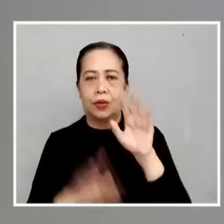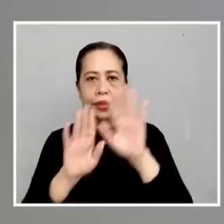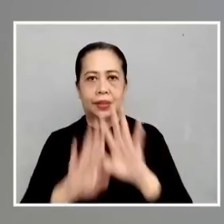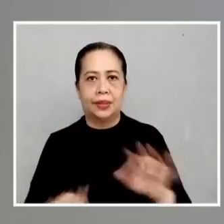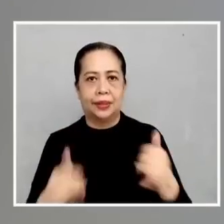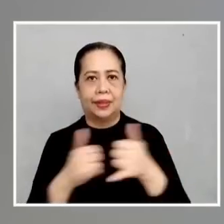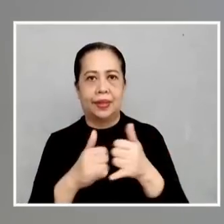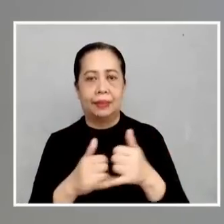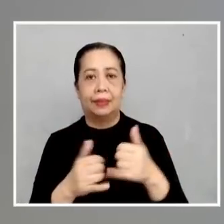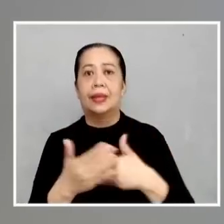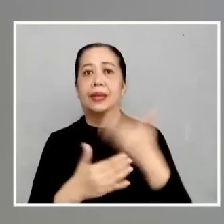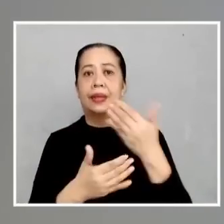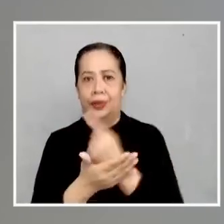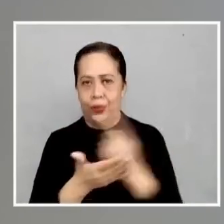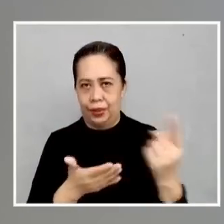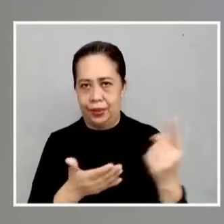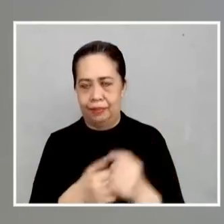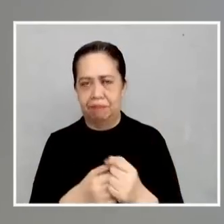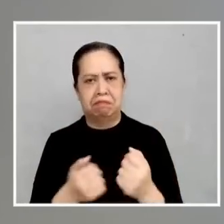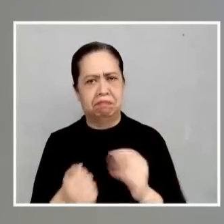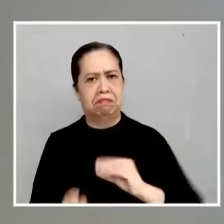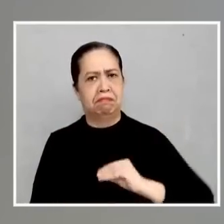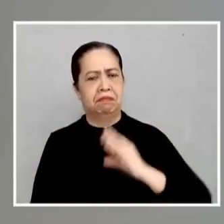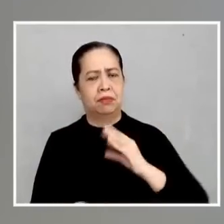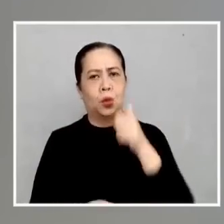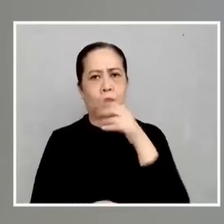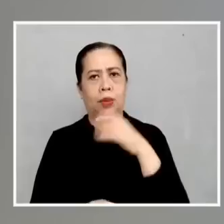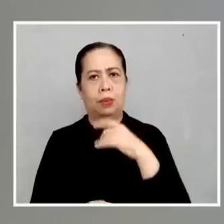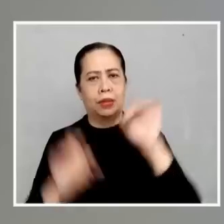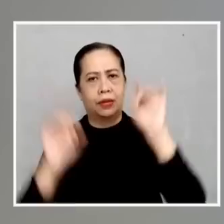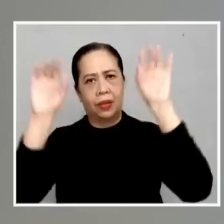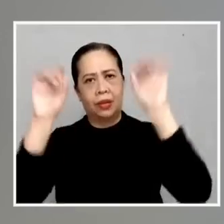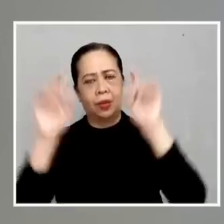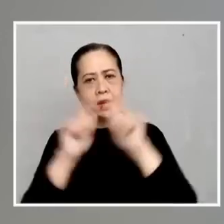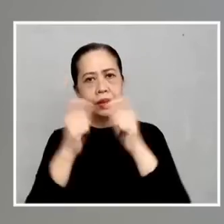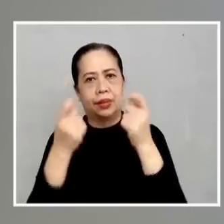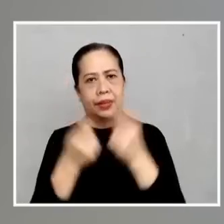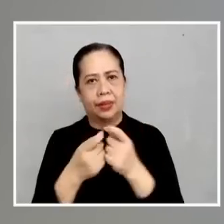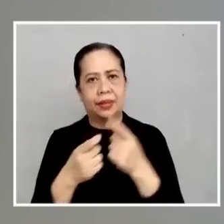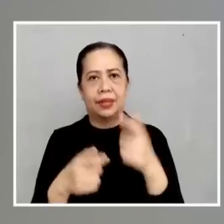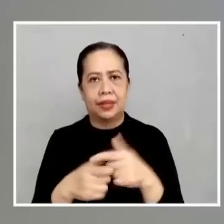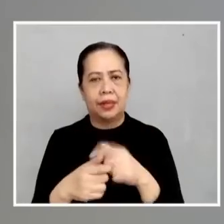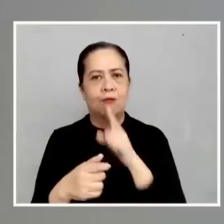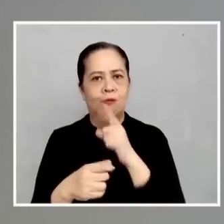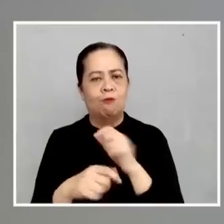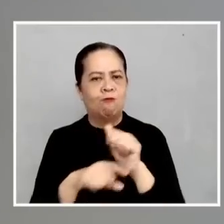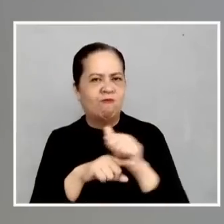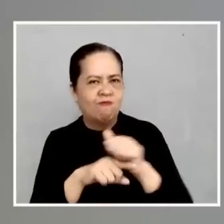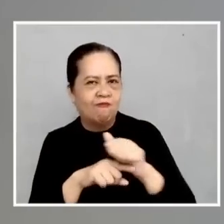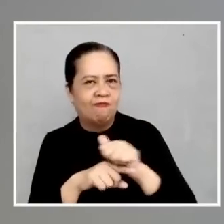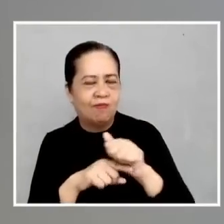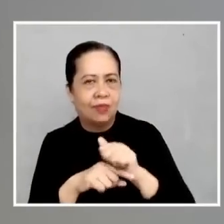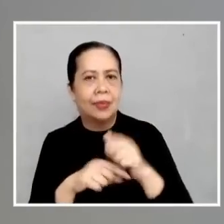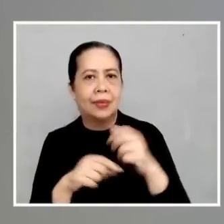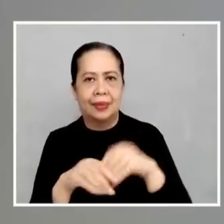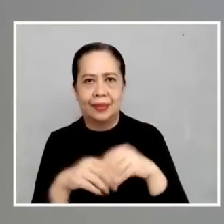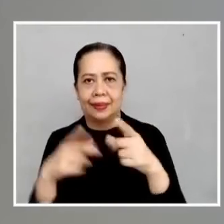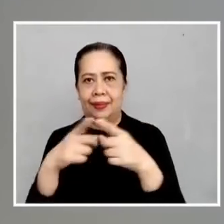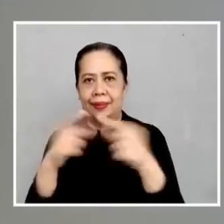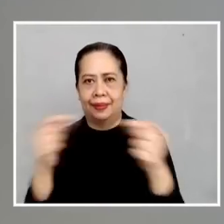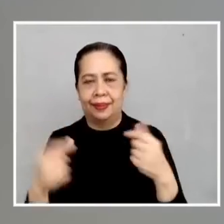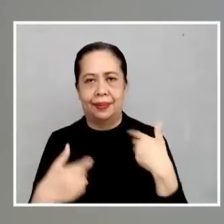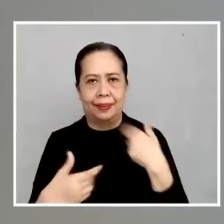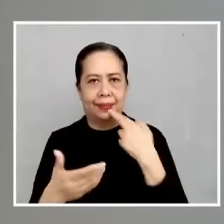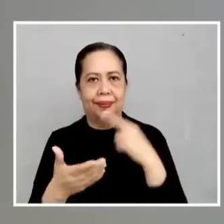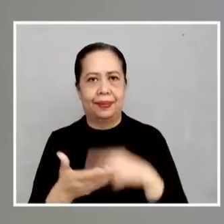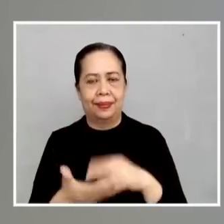linggo. Mataas naman ang kumpiyansa ng Women's Volleyball Team kasunod ng dibdibang training sa Japan. Nagpapatrol,